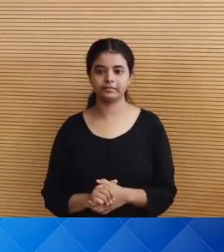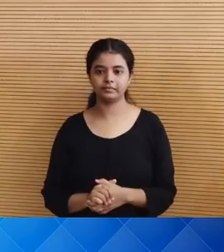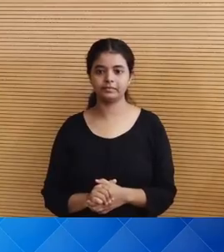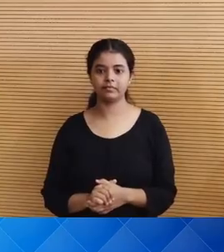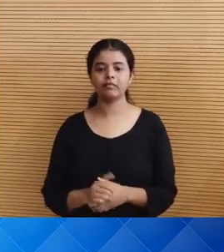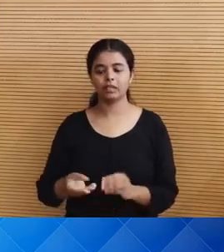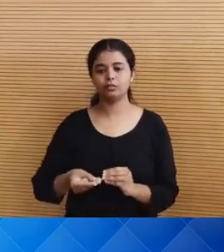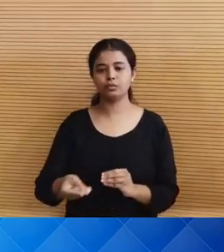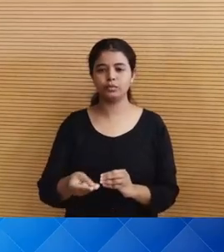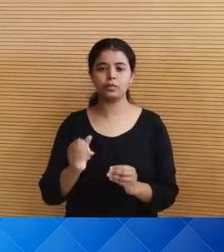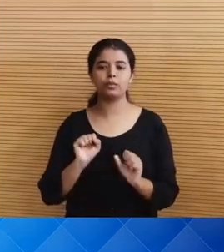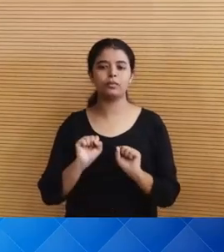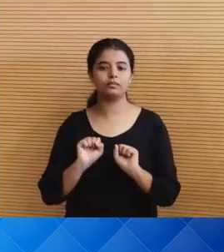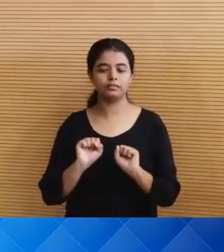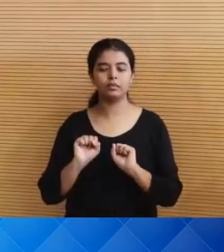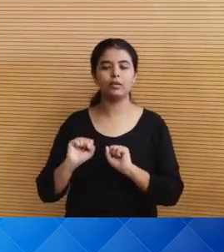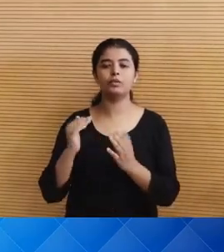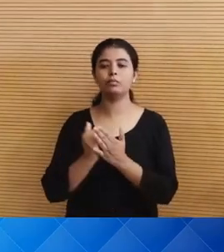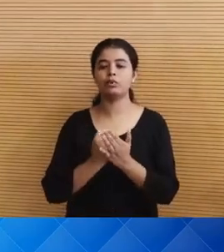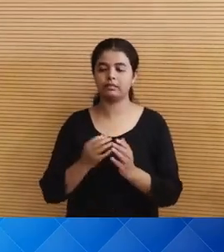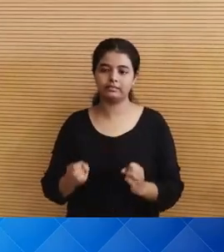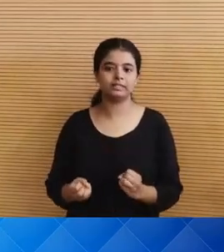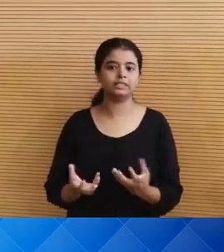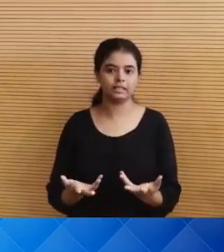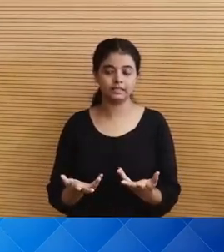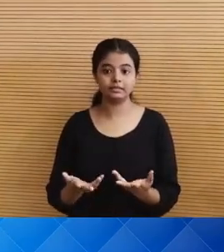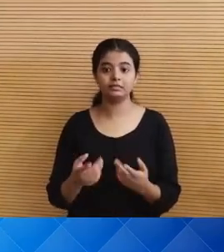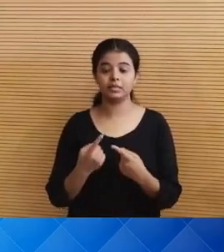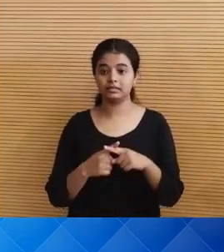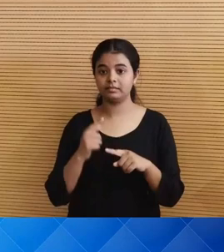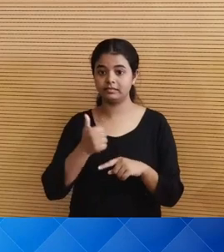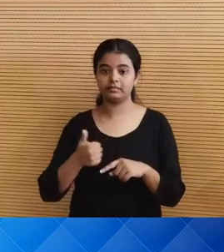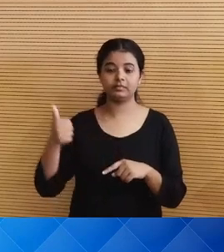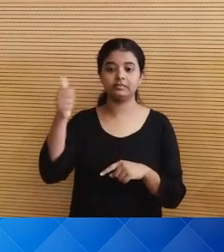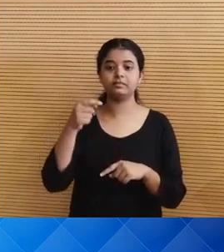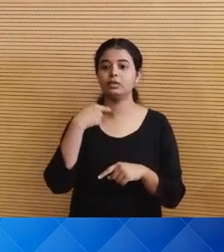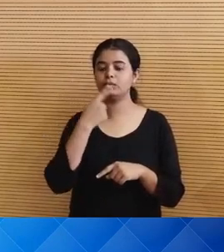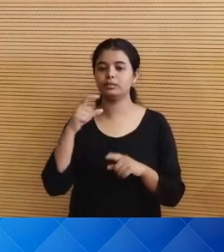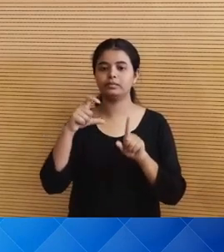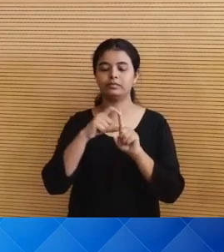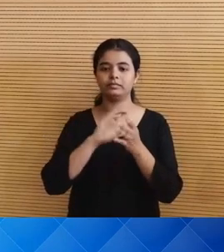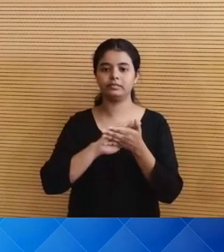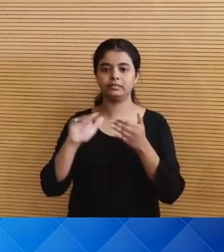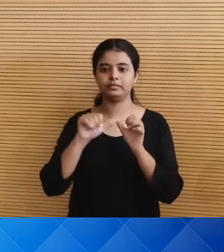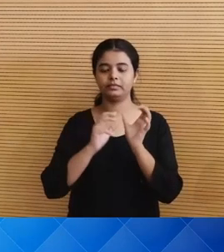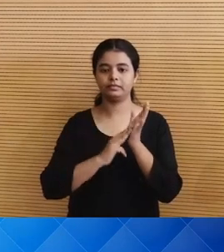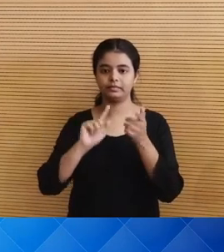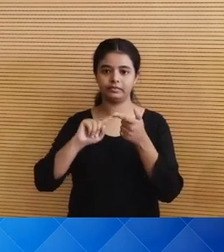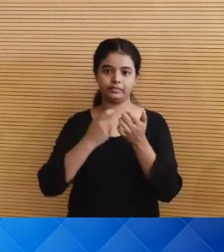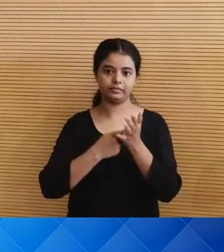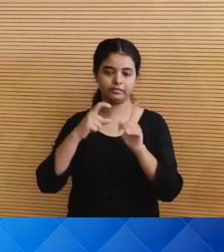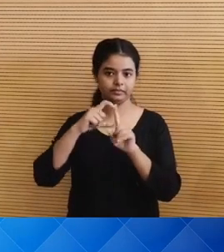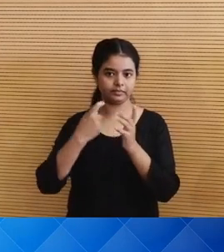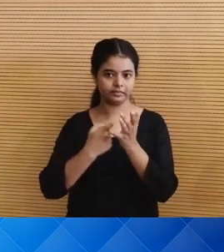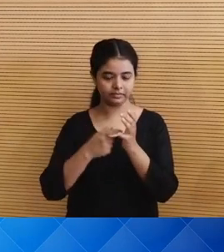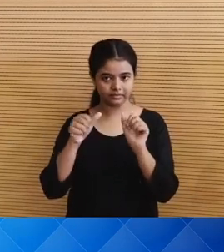कुछ ही समय में हम अपना ये बहुप्रतीक्षित कार्यक्रम बुनियादी स्तर राष्ट्रीय पाठ्यचर्या 2022 की रूपरेखा का